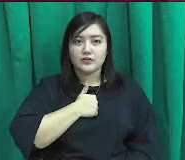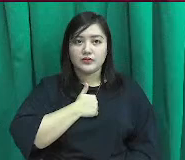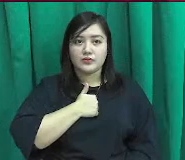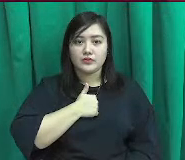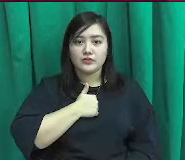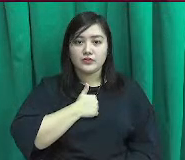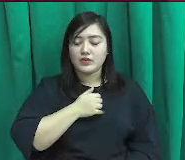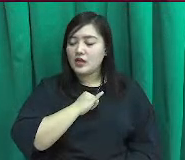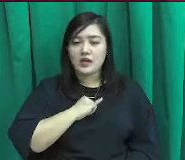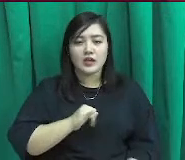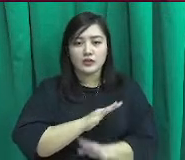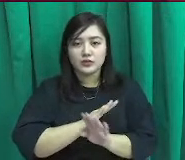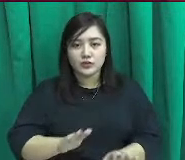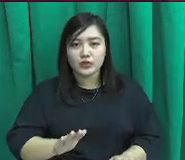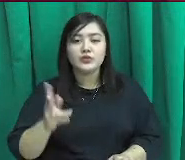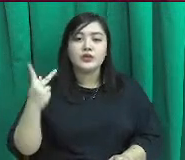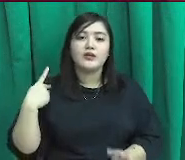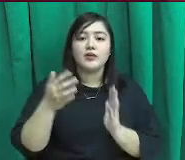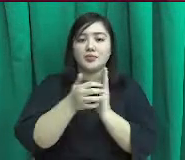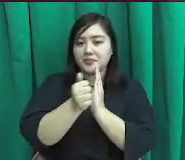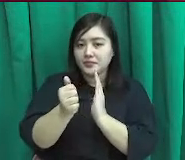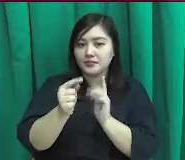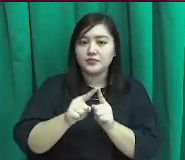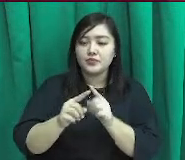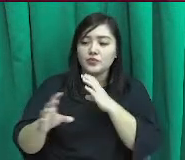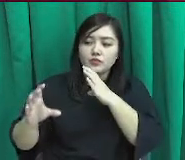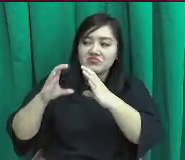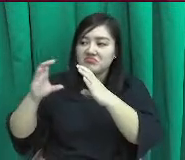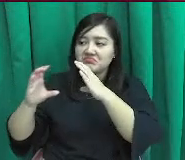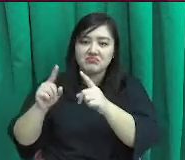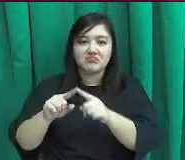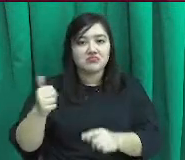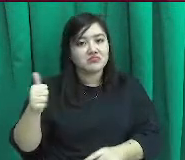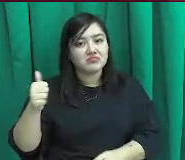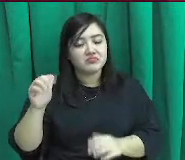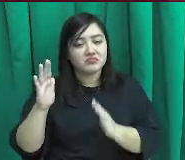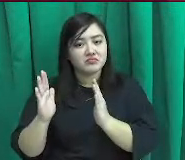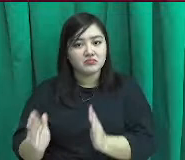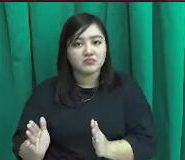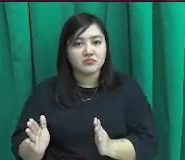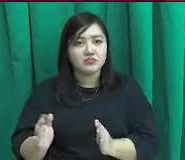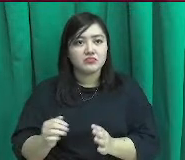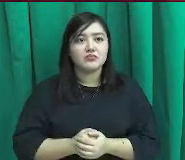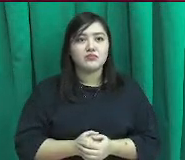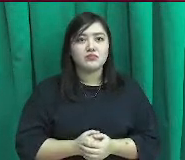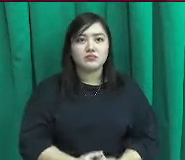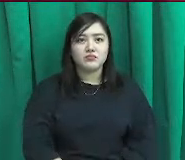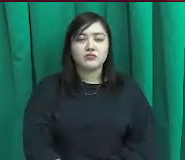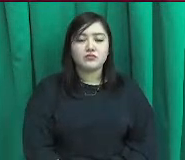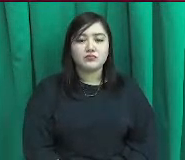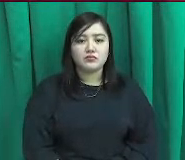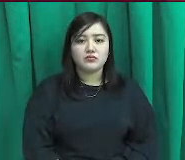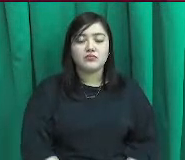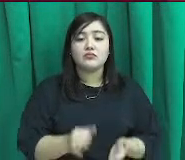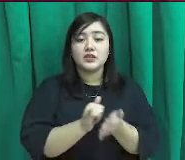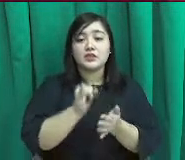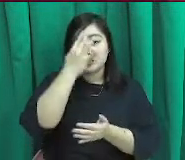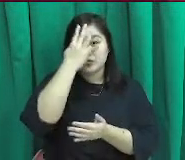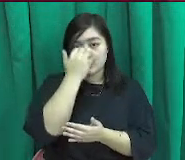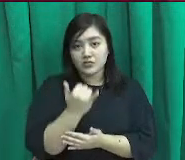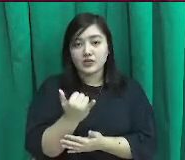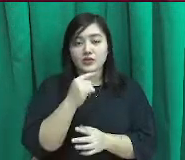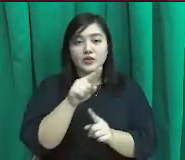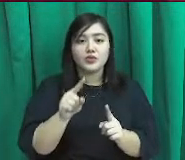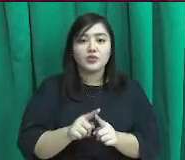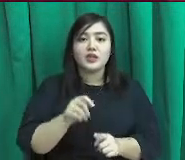kanino. The reason why, ang routine ng buhay ko, pag gising ko sa umaga, meron akong individual at personal na panalangin. Wherein, hinihingi